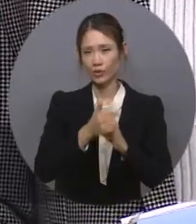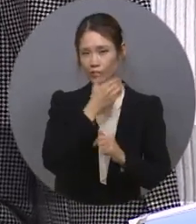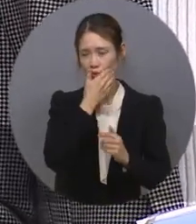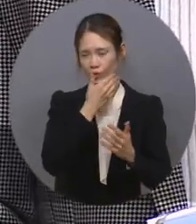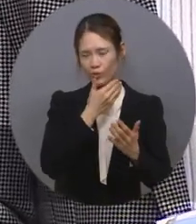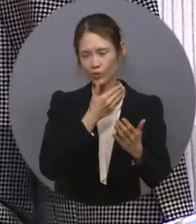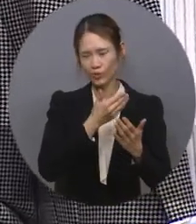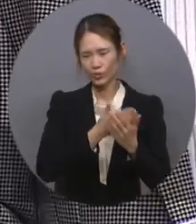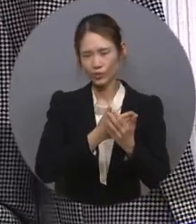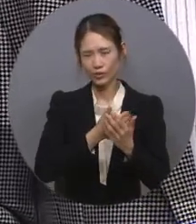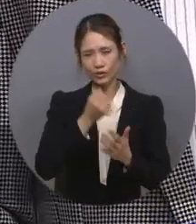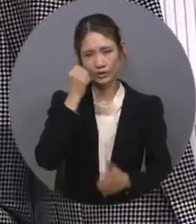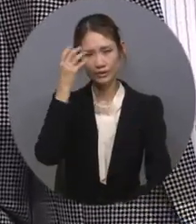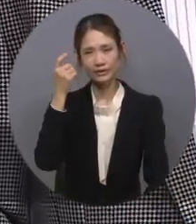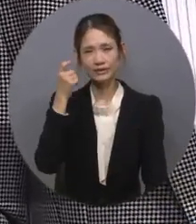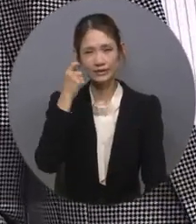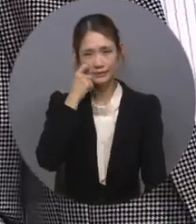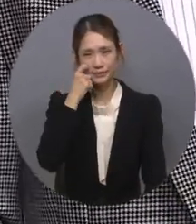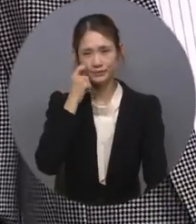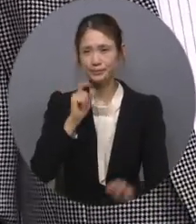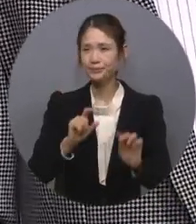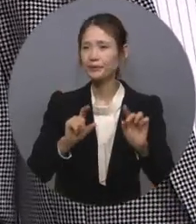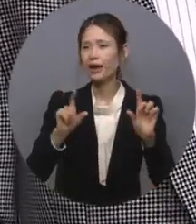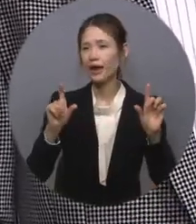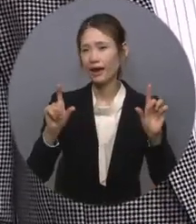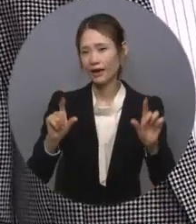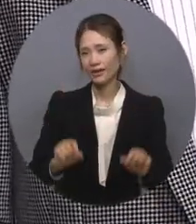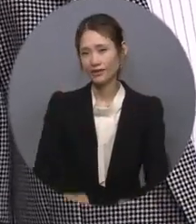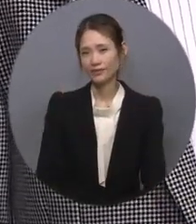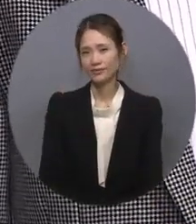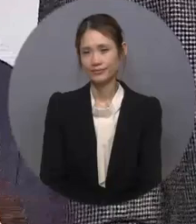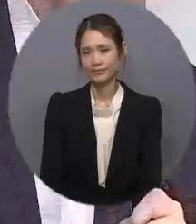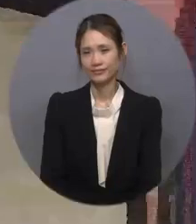소중하고 못된 날이었어요.